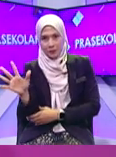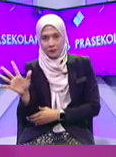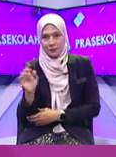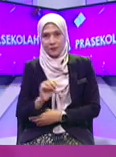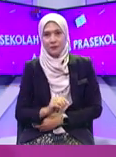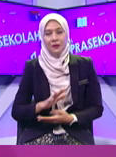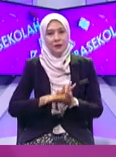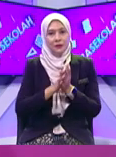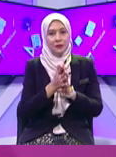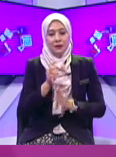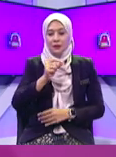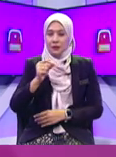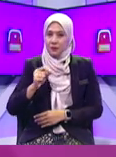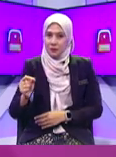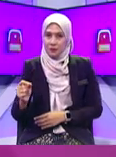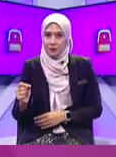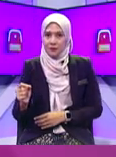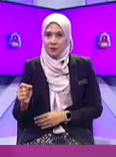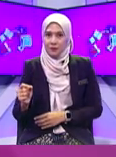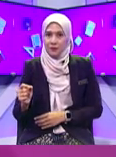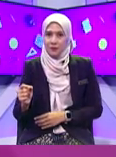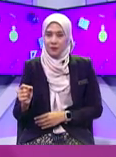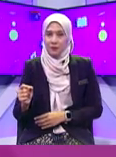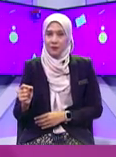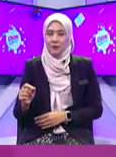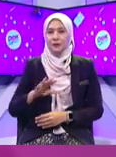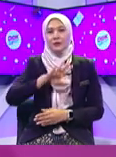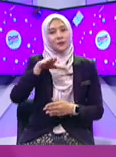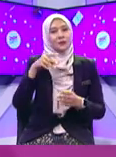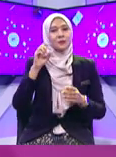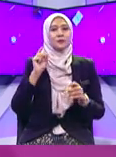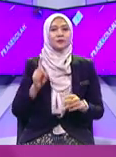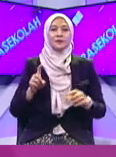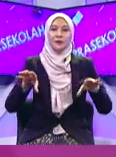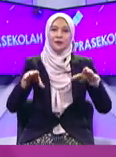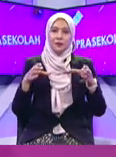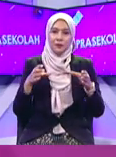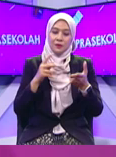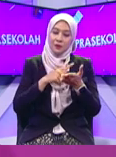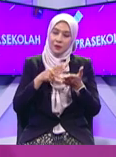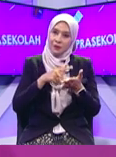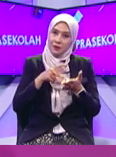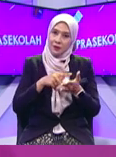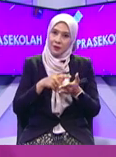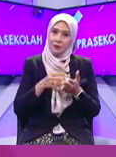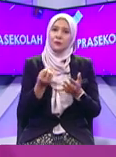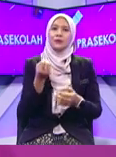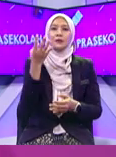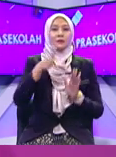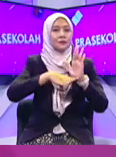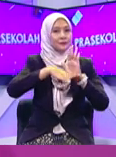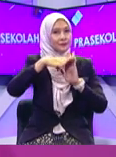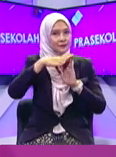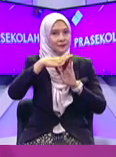jadi kita karena tulis juga murid-murid dekat rumahku juga tahu nah kira juga berapakah Baki